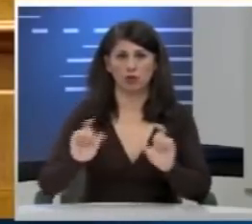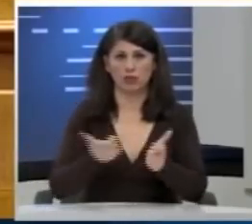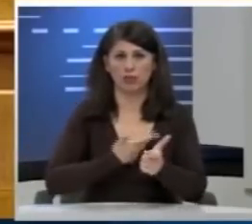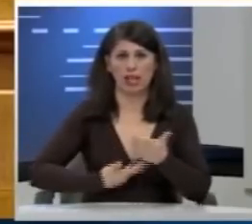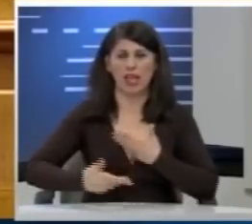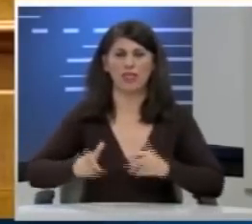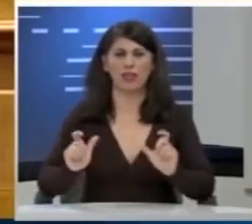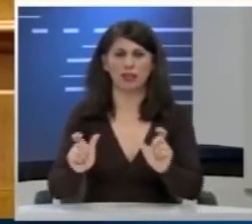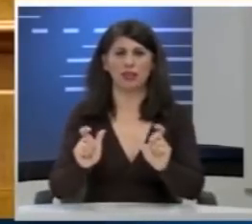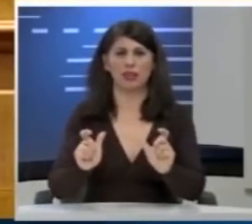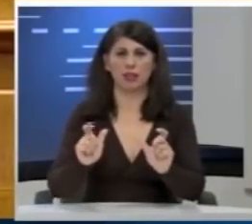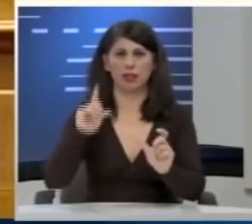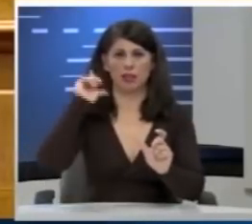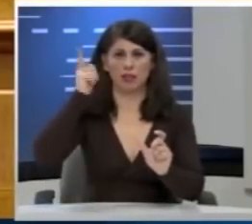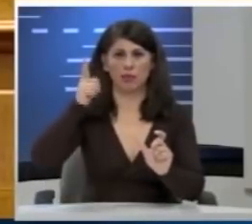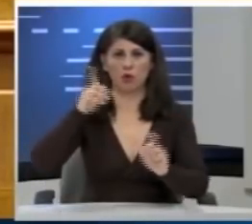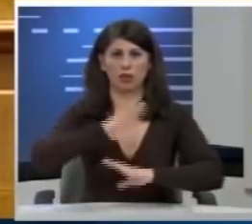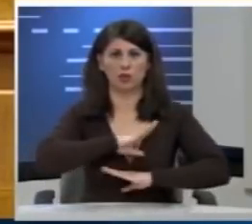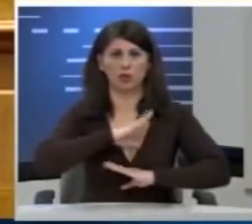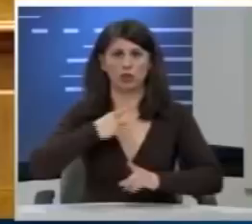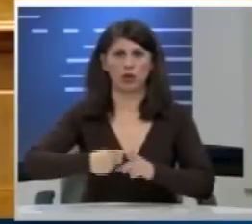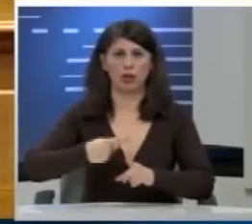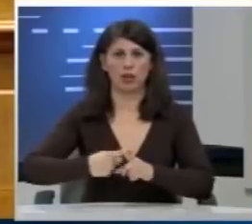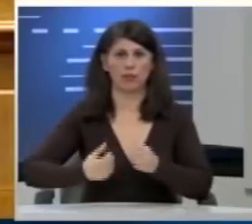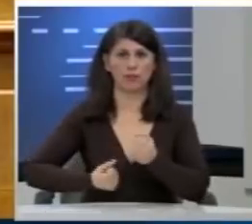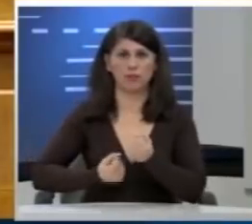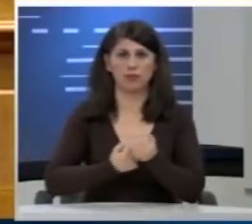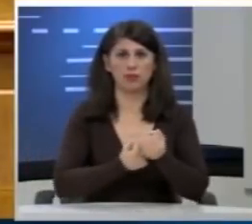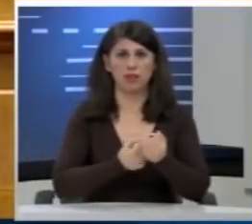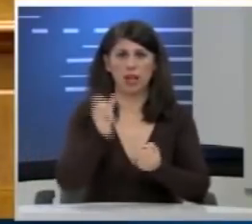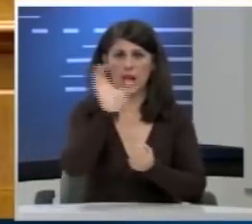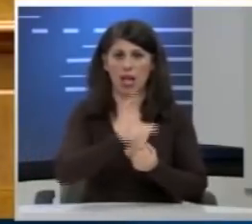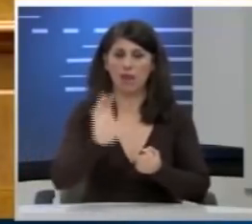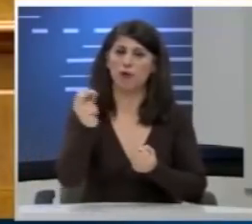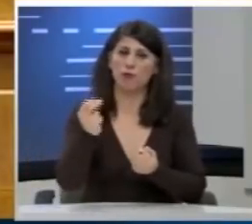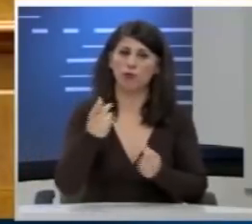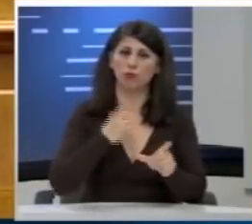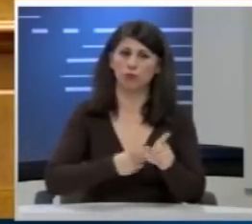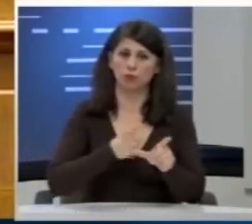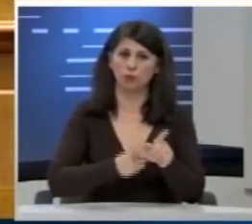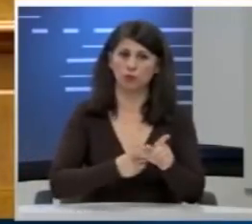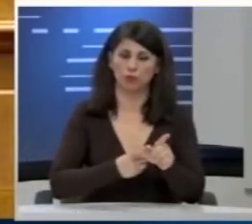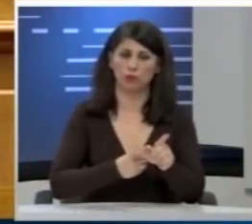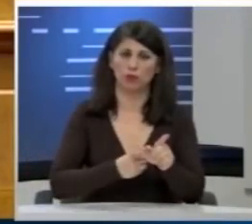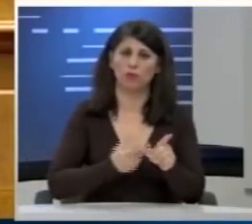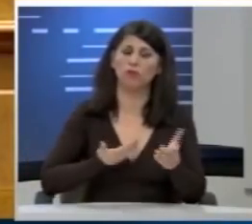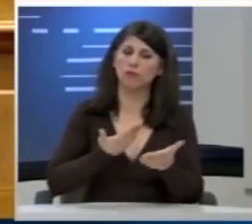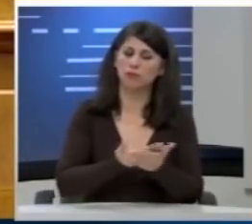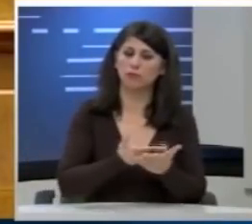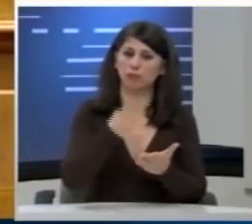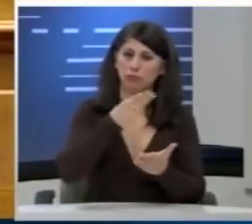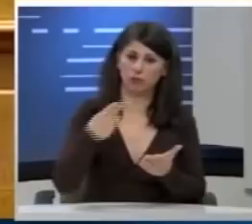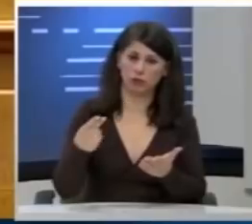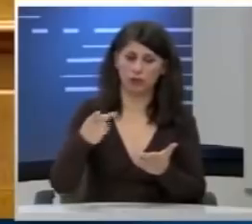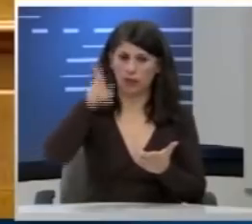Εθνικής Αντίστασης και του Δημοκρατικού Στρατού Ελλάδας με τη στήριξη των ευρωβουλευτών του ΚΚΕ, η οποία έθετε το